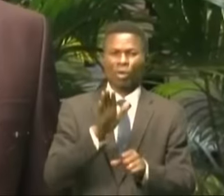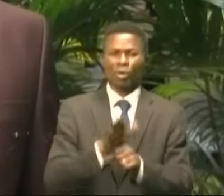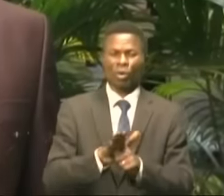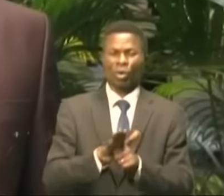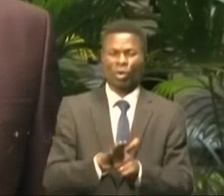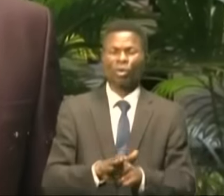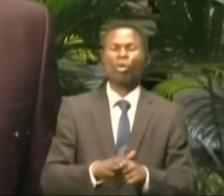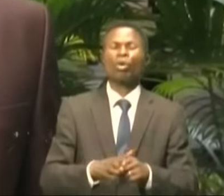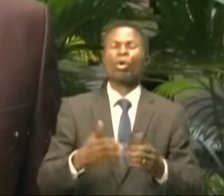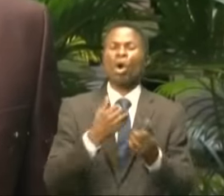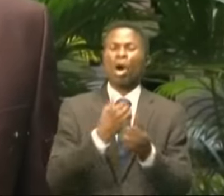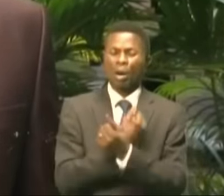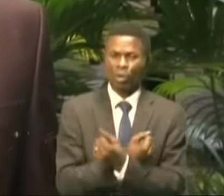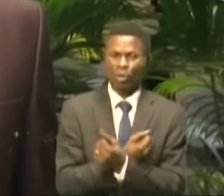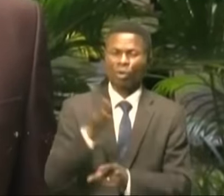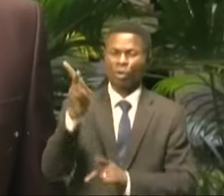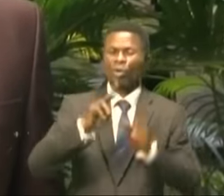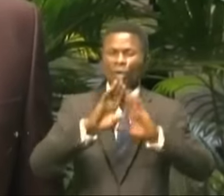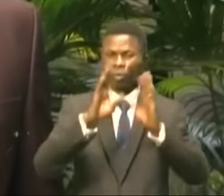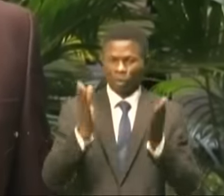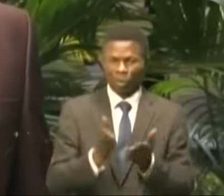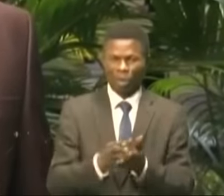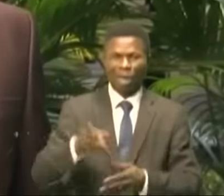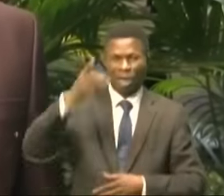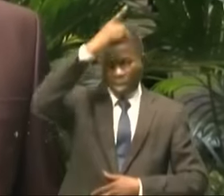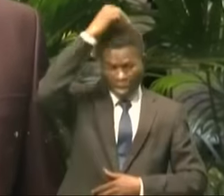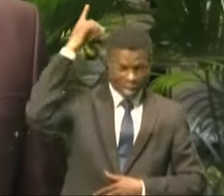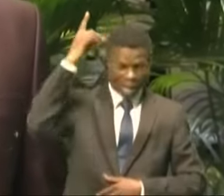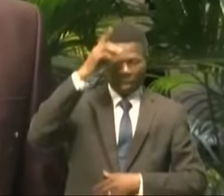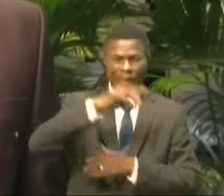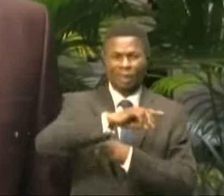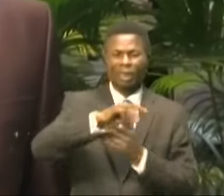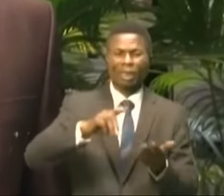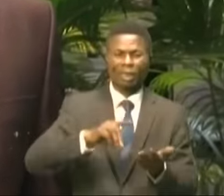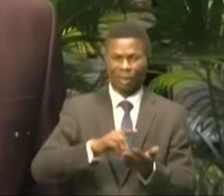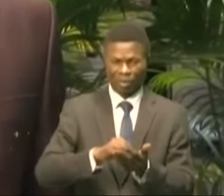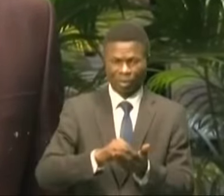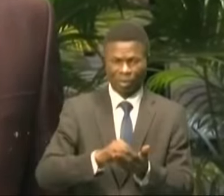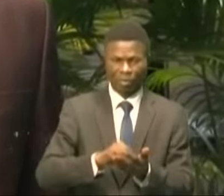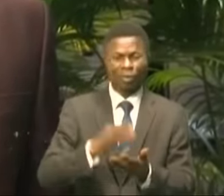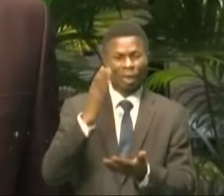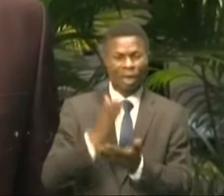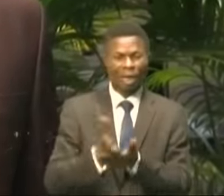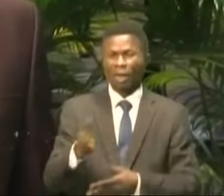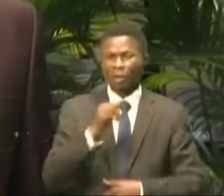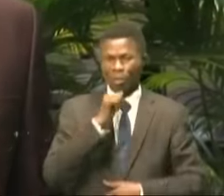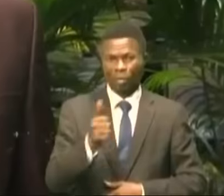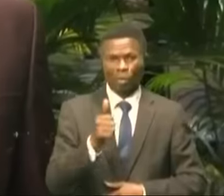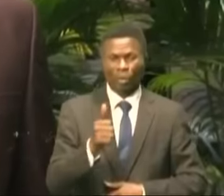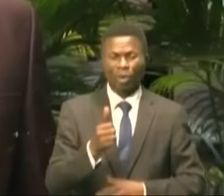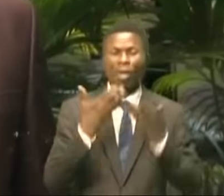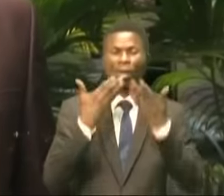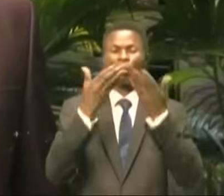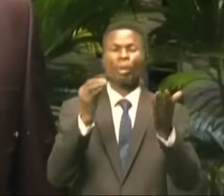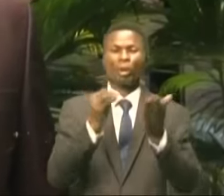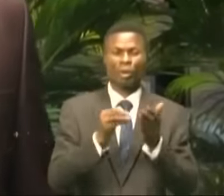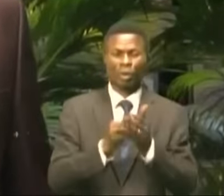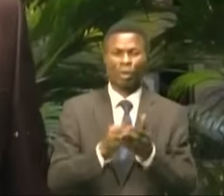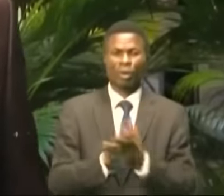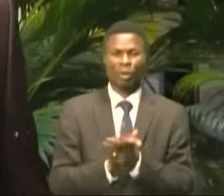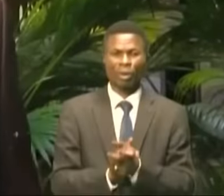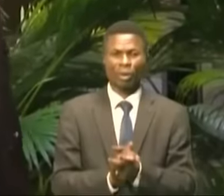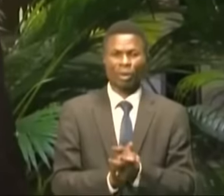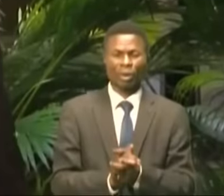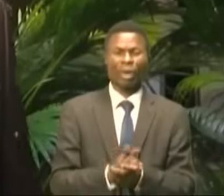passion toute la population du Kasaï central. Je ne veux pas me limiter là, je remercie l'occasion faisant le